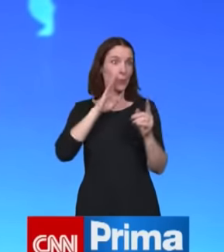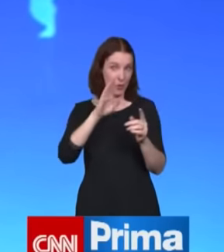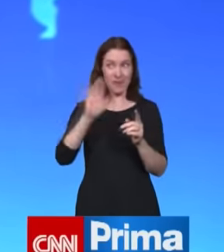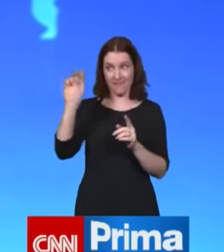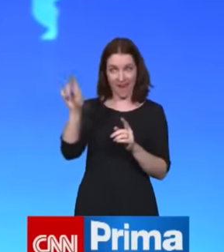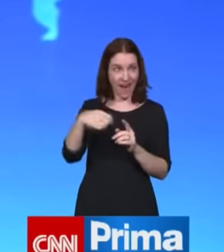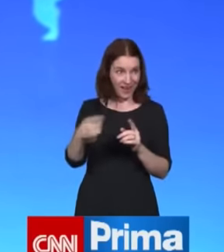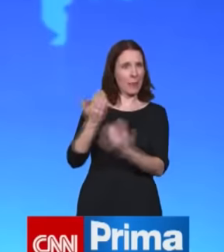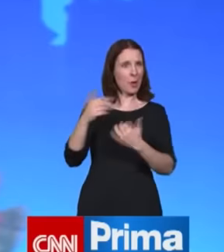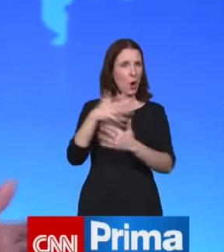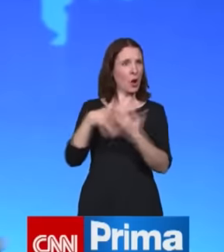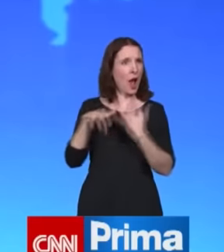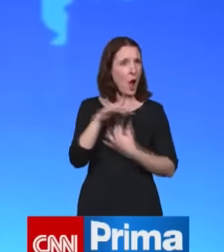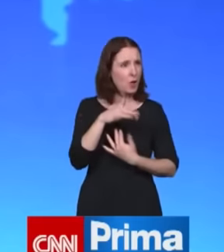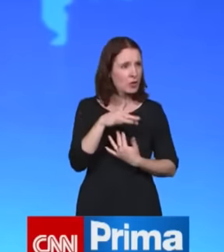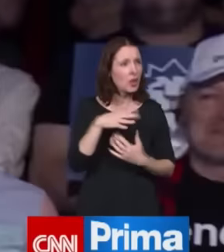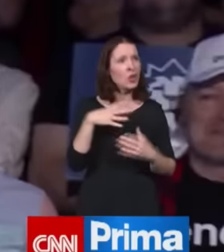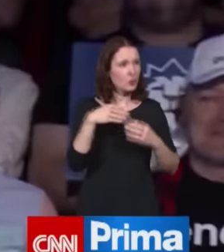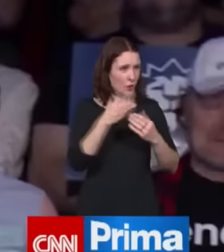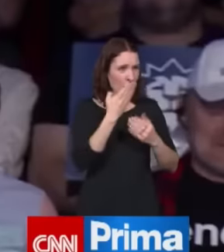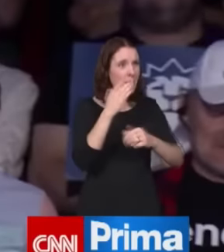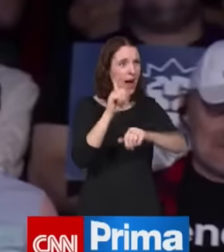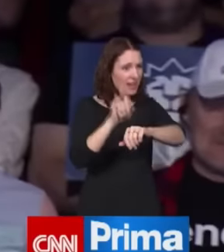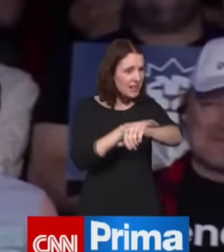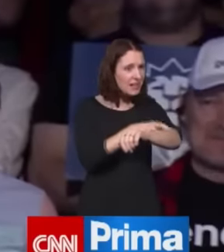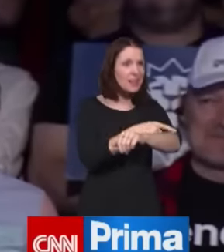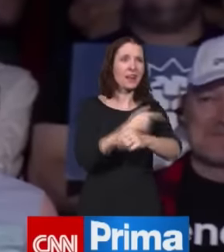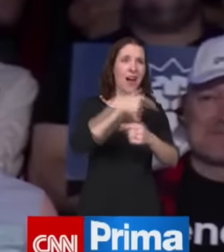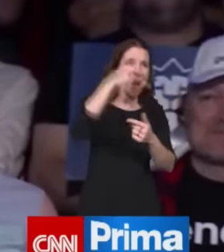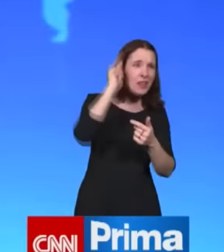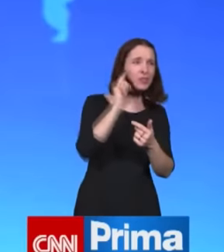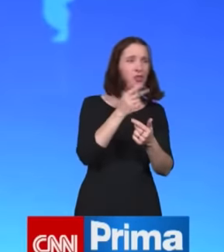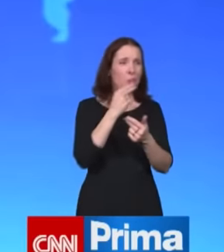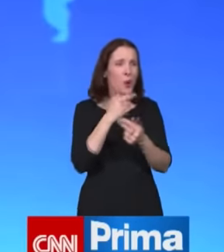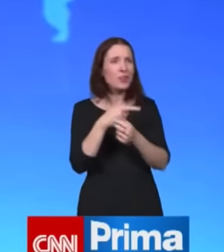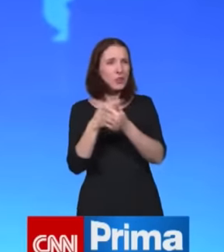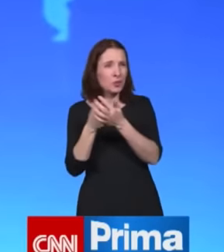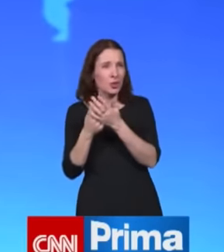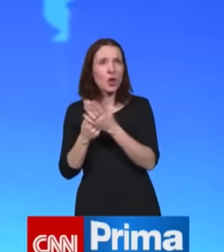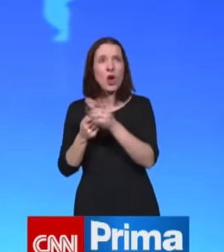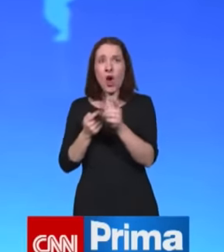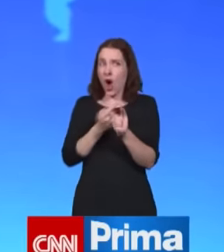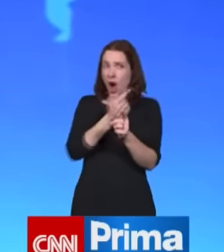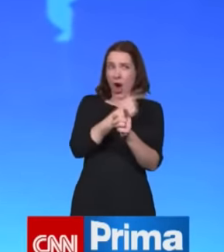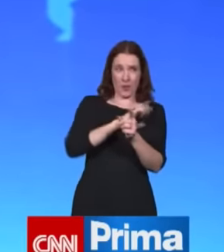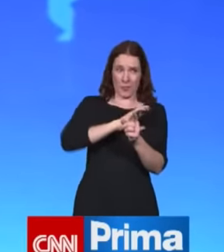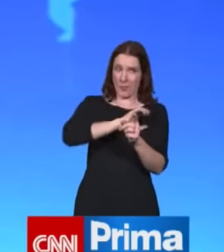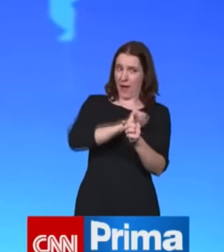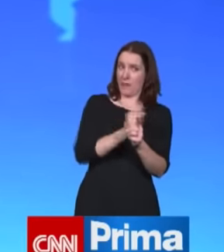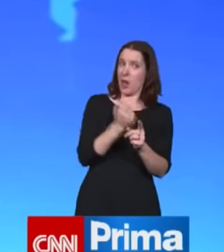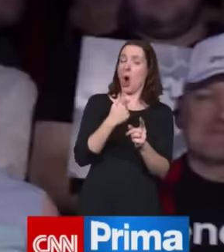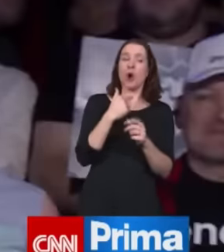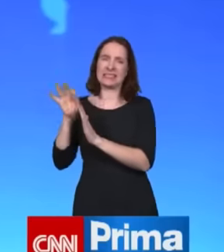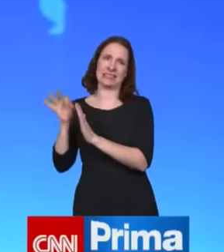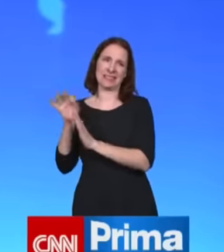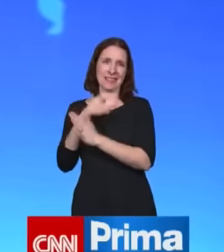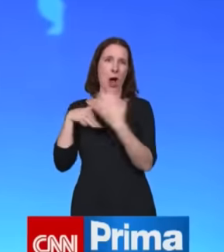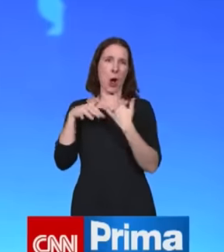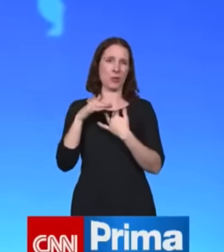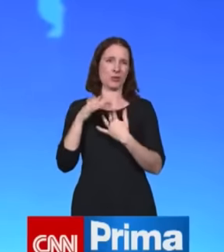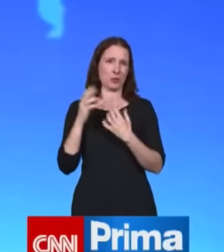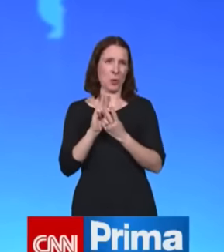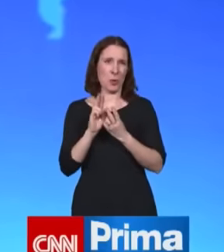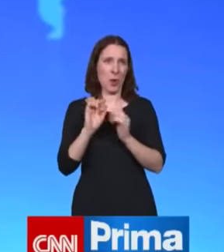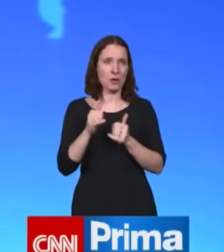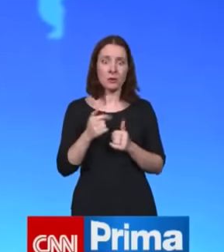straší? Já určitě ne. Ale on pro naši zemi od roku 2018 neudělal vůbec nic. Ne,